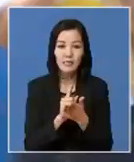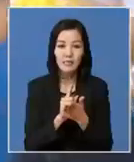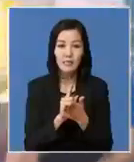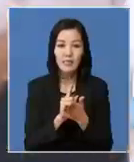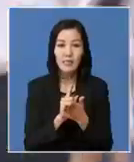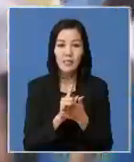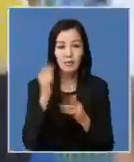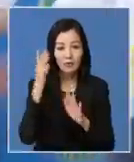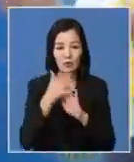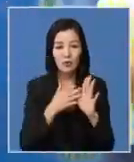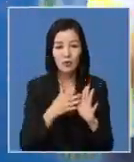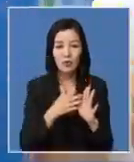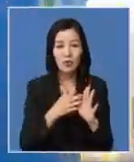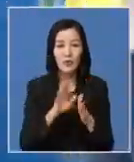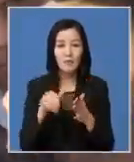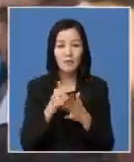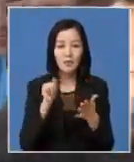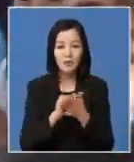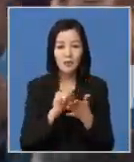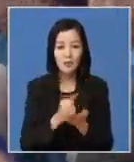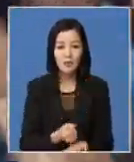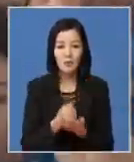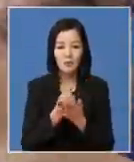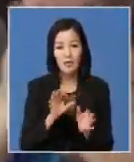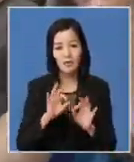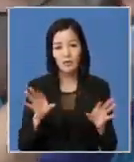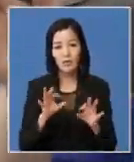өтті. Жылдың басты құжатын қолдайтынын жеткізді.